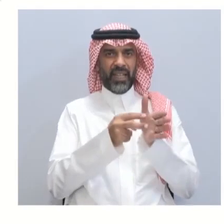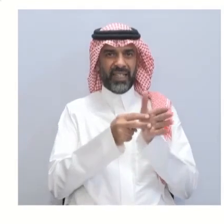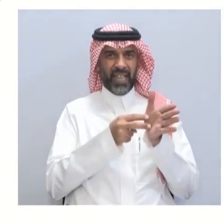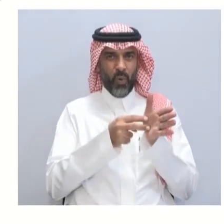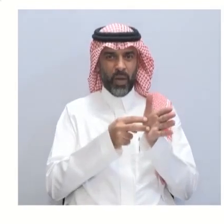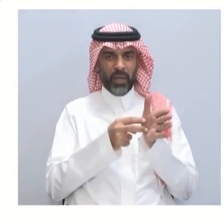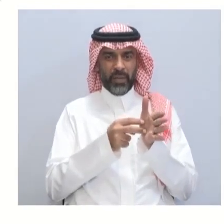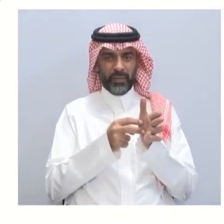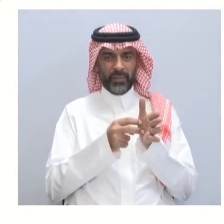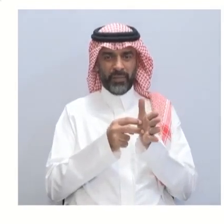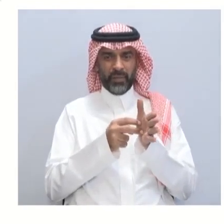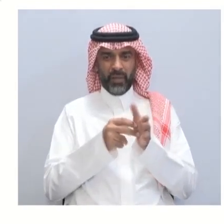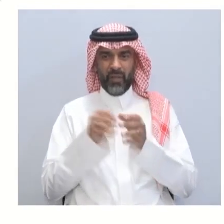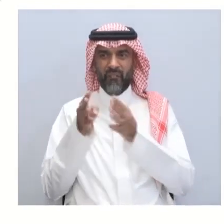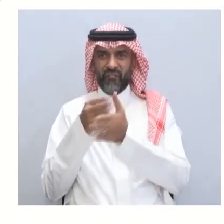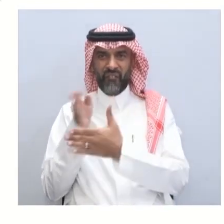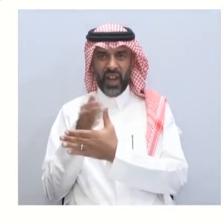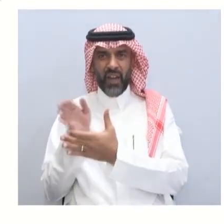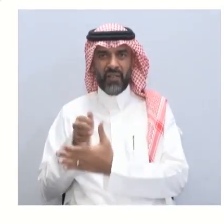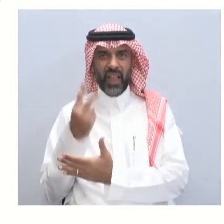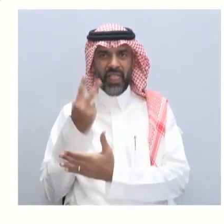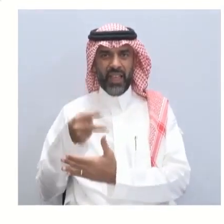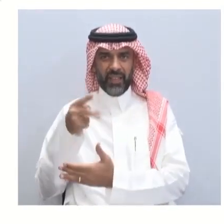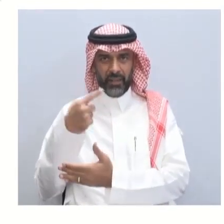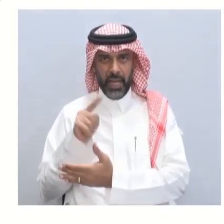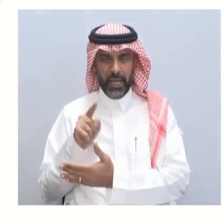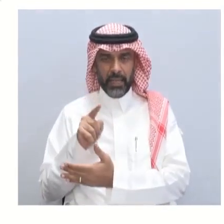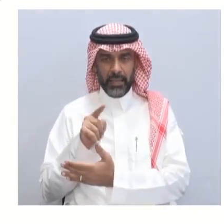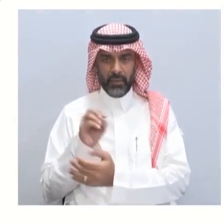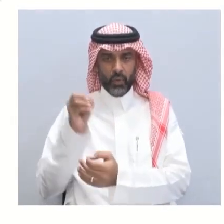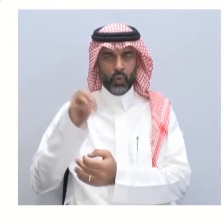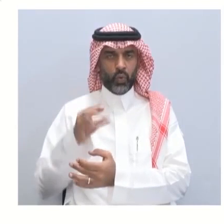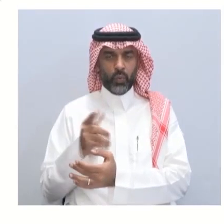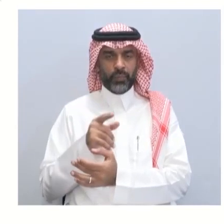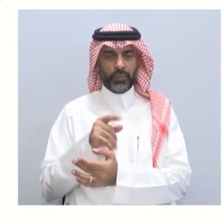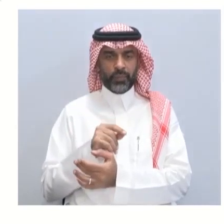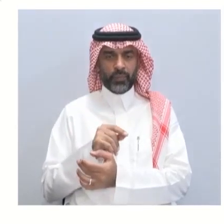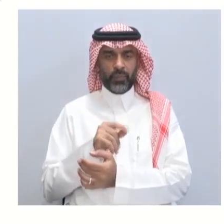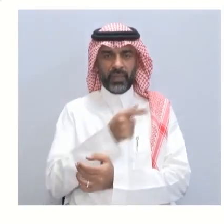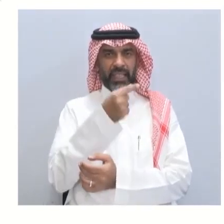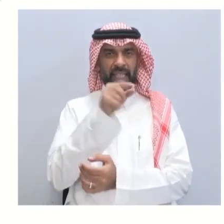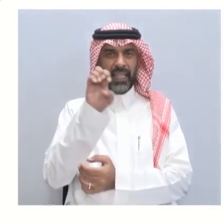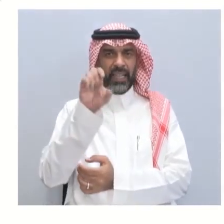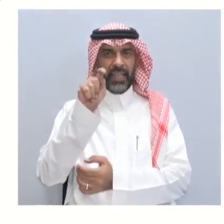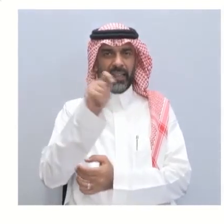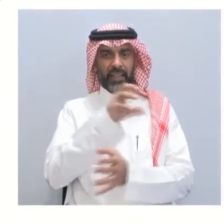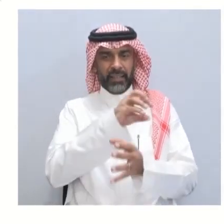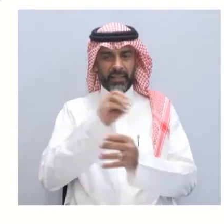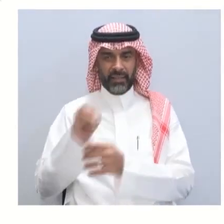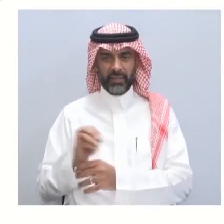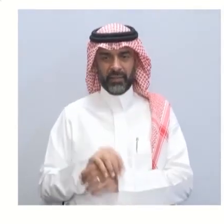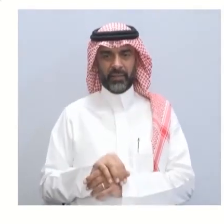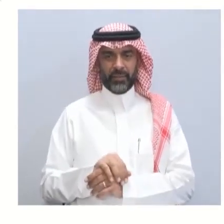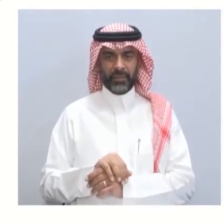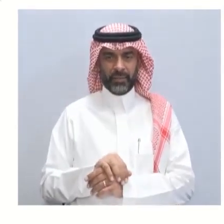عباره يساوي بها فراغان واحد هنا والاخر هنا فاقوم بسحب ت ستارت فو